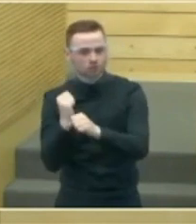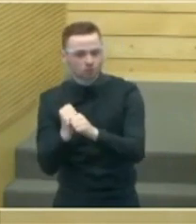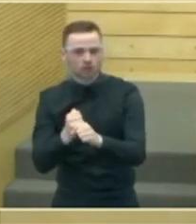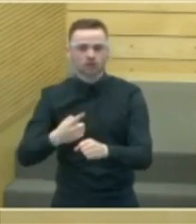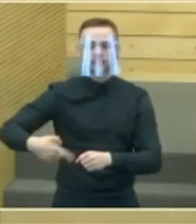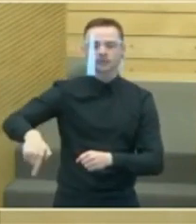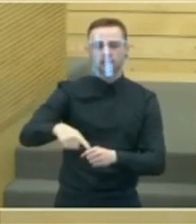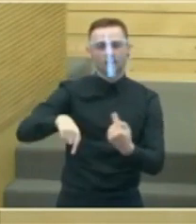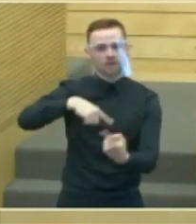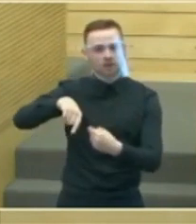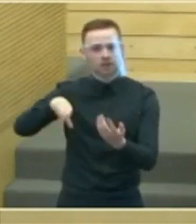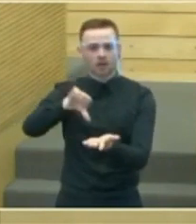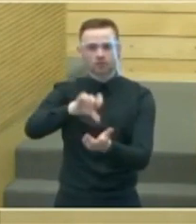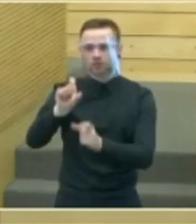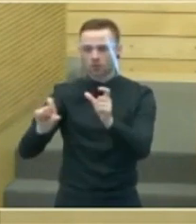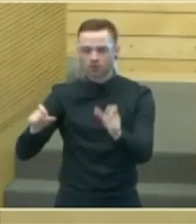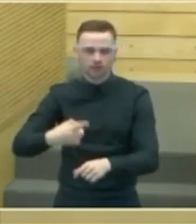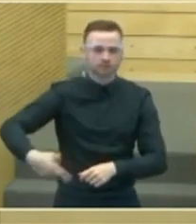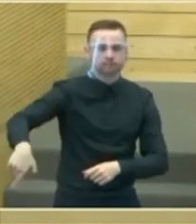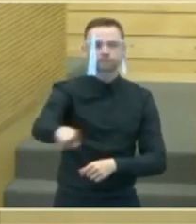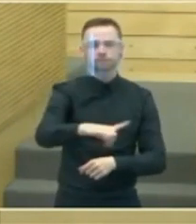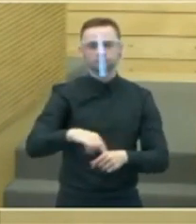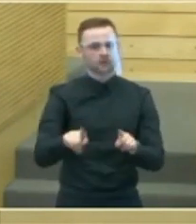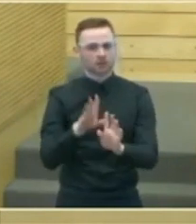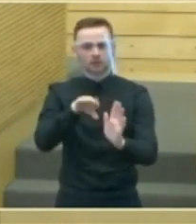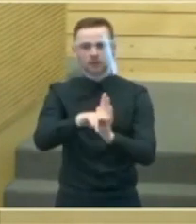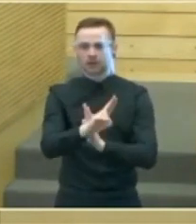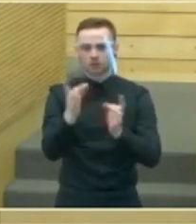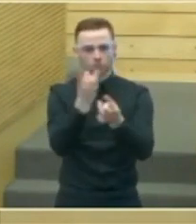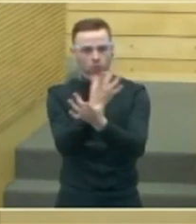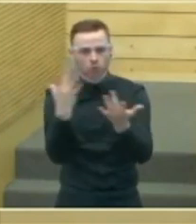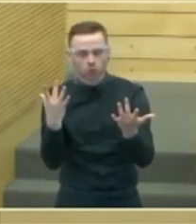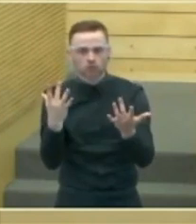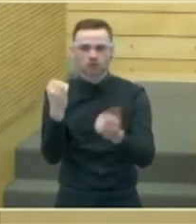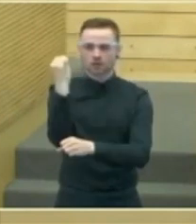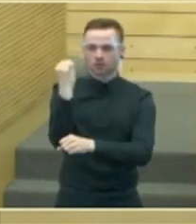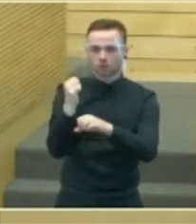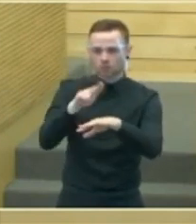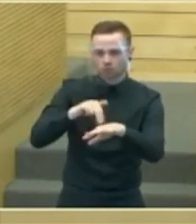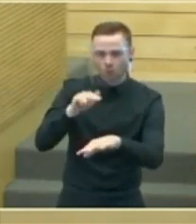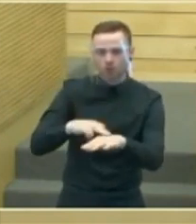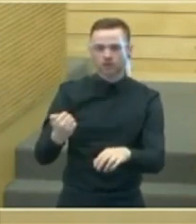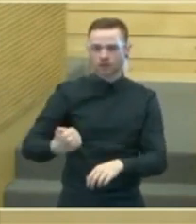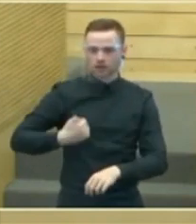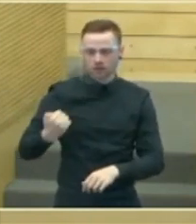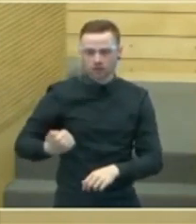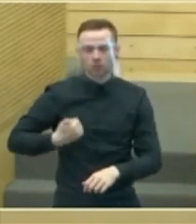darbuotojai, verslo atstovai, kultūros žmonės, pareigūnai,